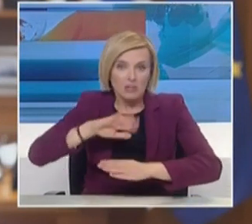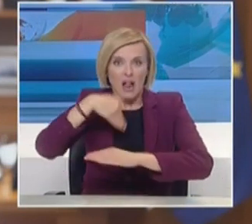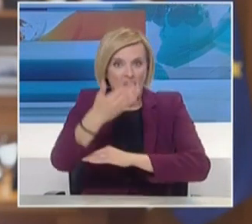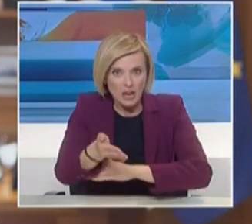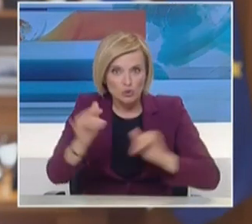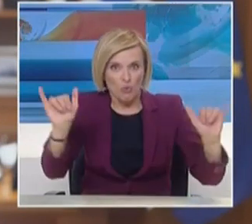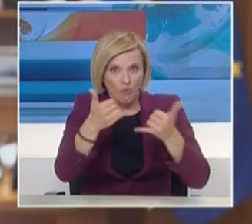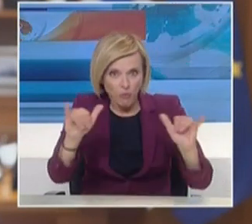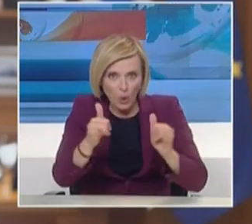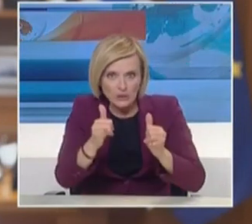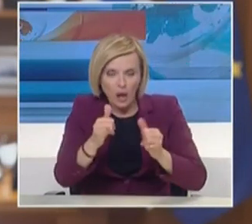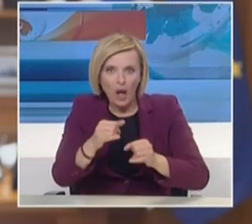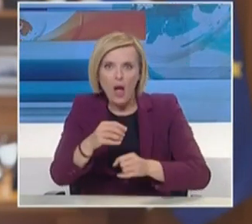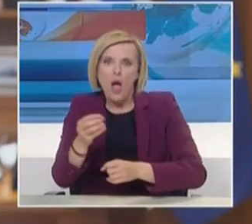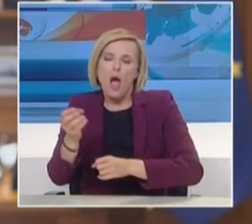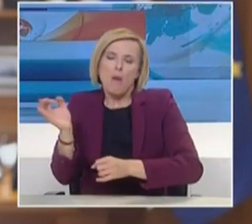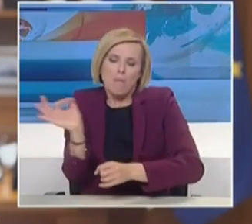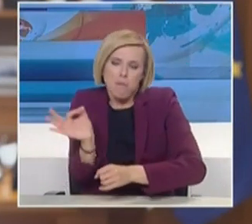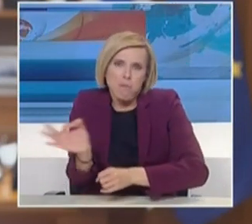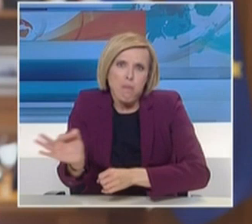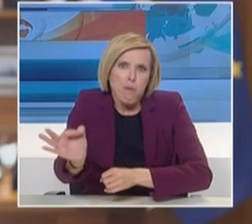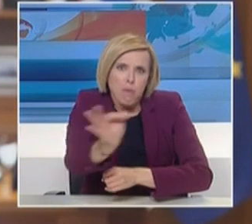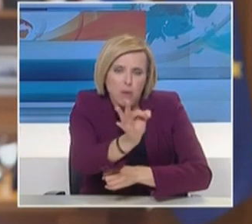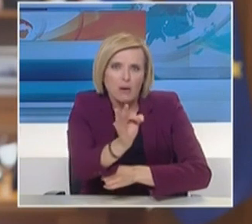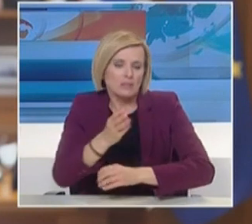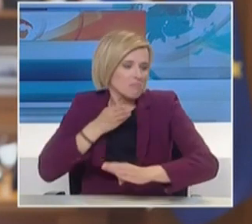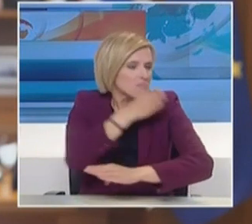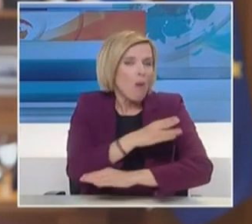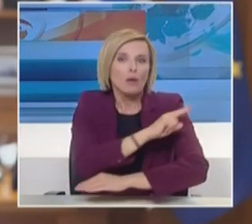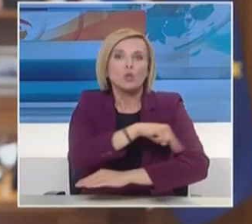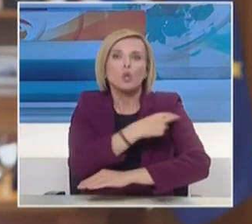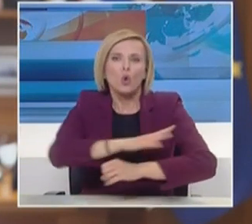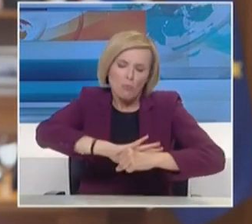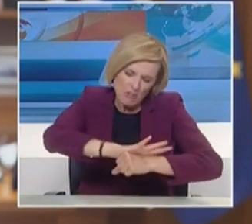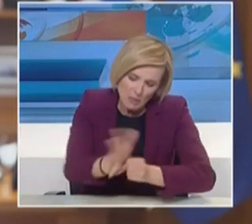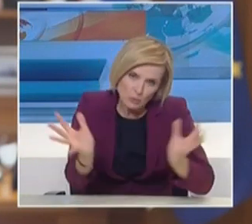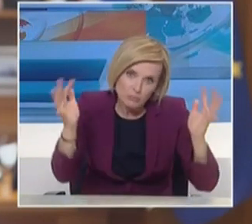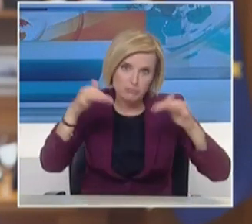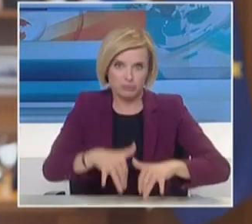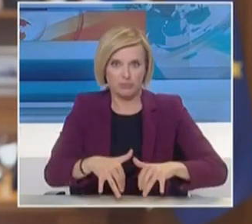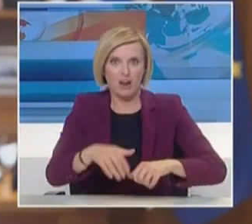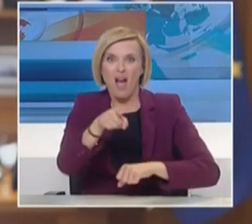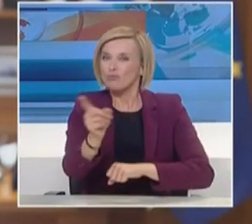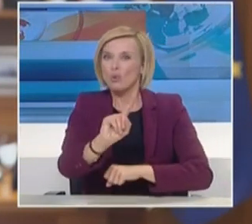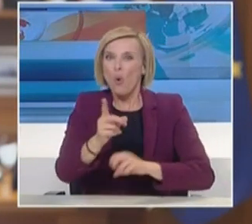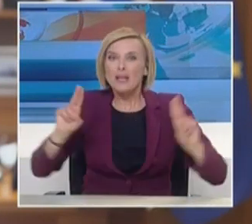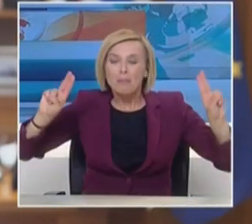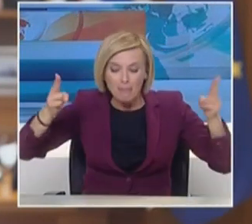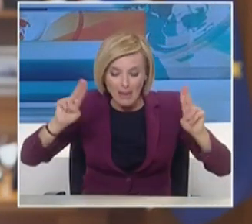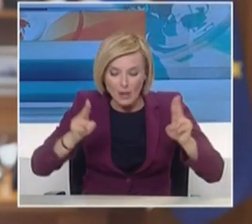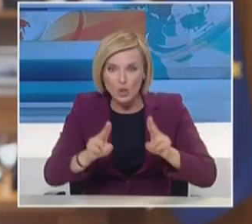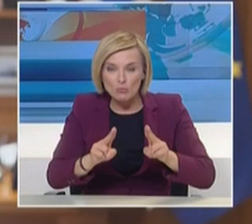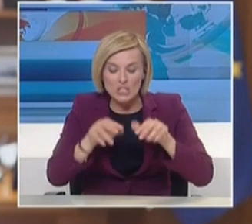της. Ένα εξόχως δημοκρατικό σύνθημα συλλογικής ευθύνης. Δεν είναι περιορισμός, αλλά κατάθεση σεβασμού στο